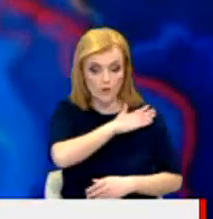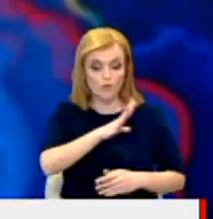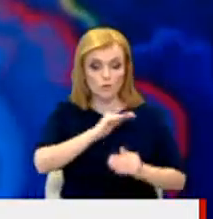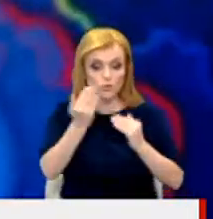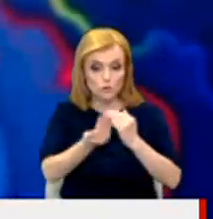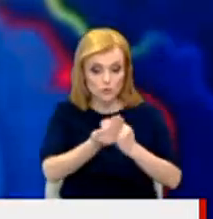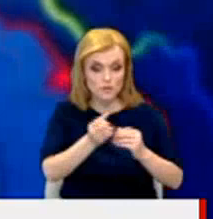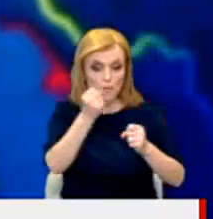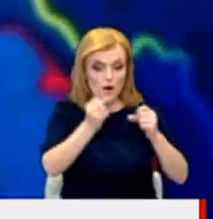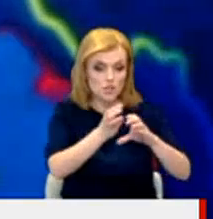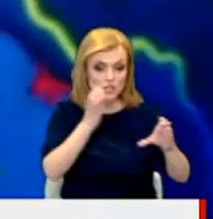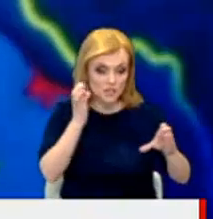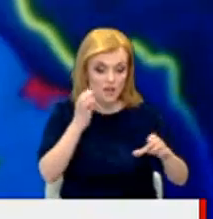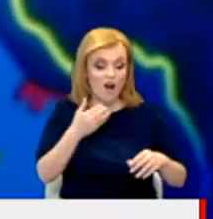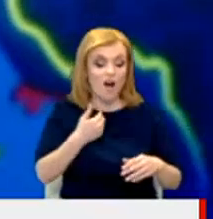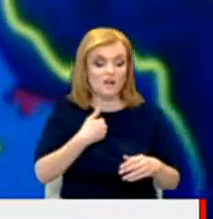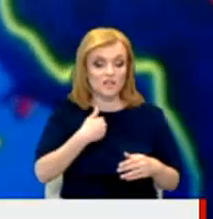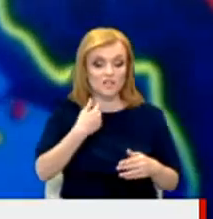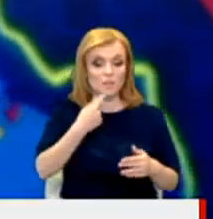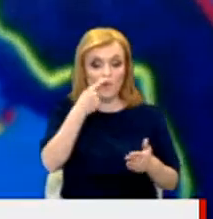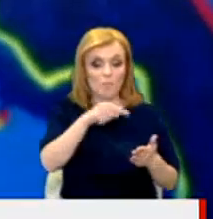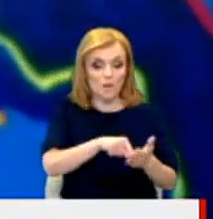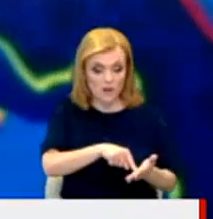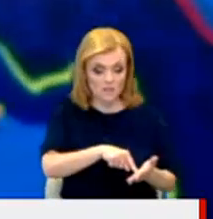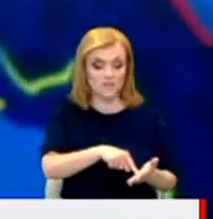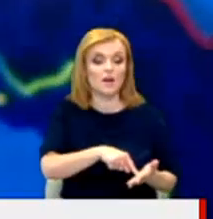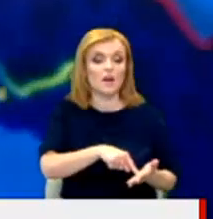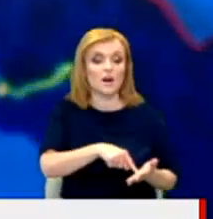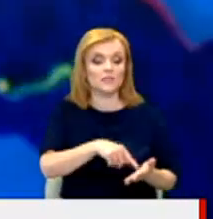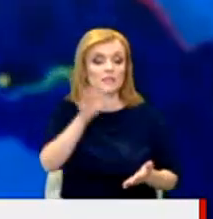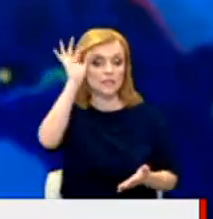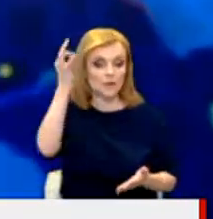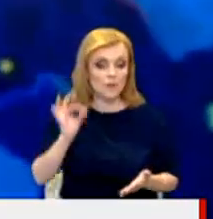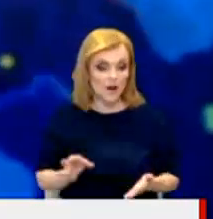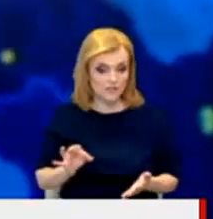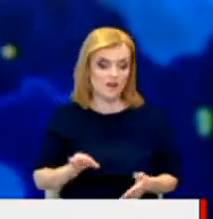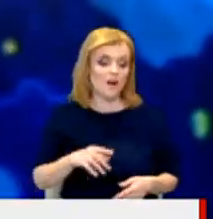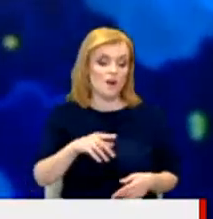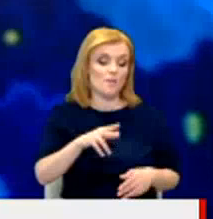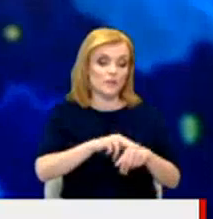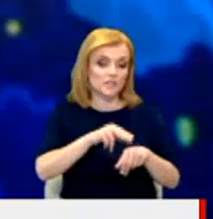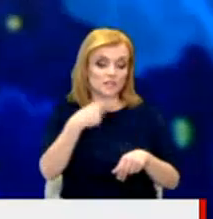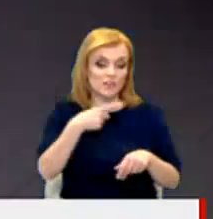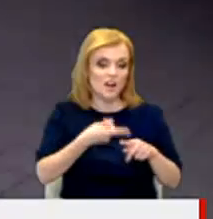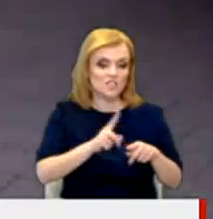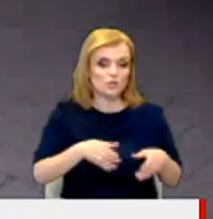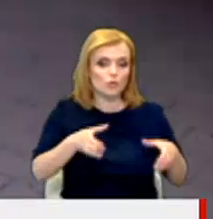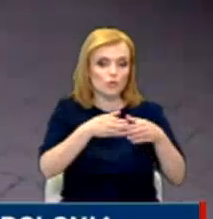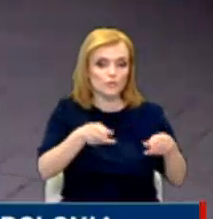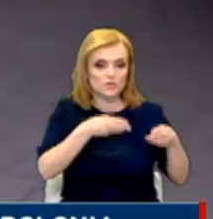Germania. Autoritățile poloneze precizează că este vorba de o rețea care frecvent aducea ilegal vietnamezi din România.